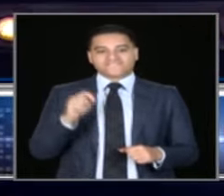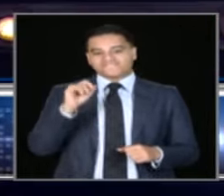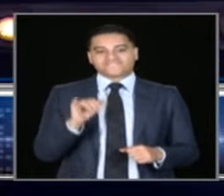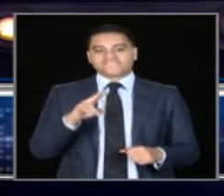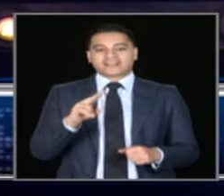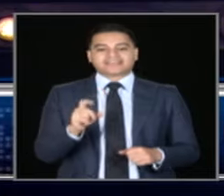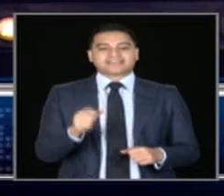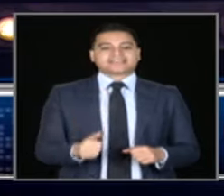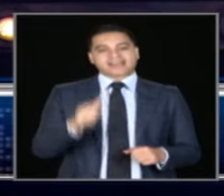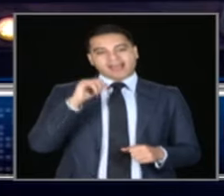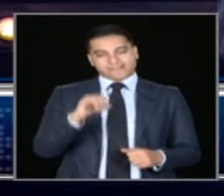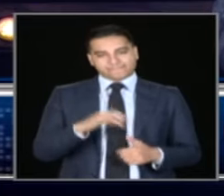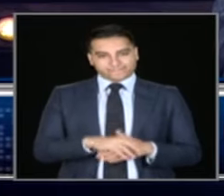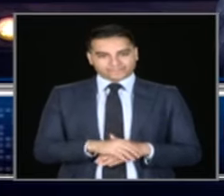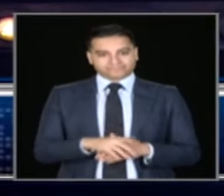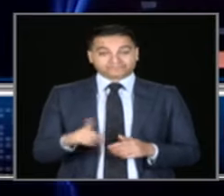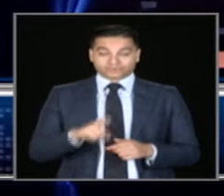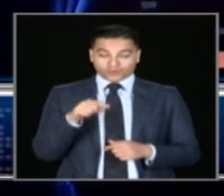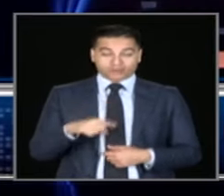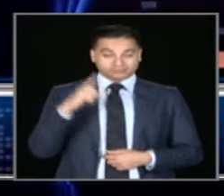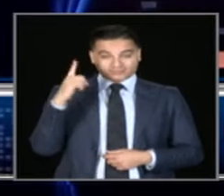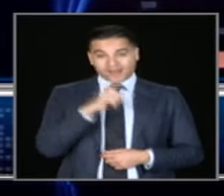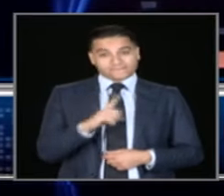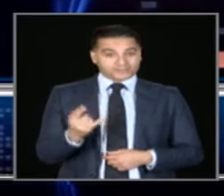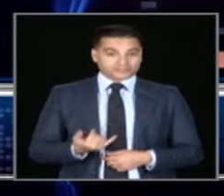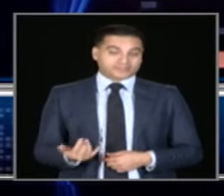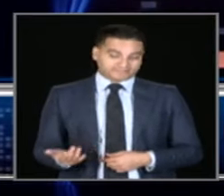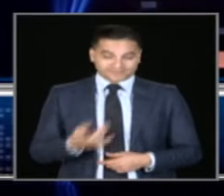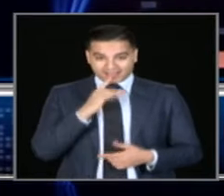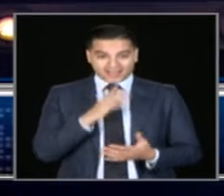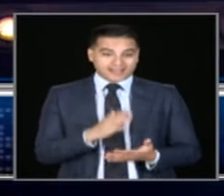فيتنام. هو سؤال صعب